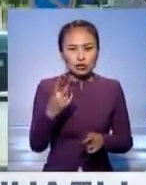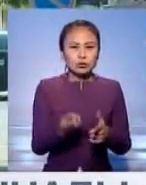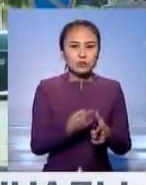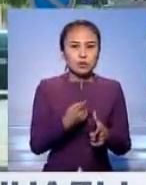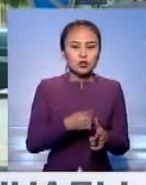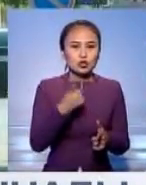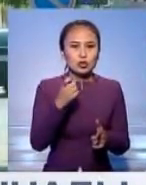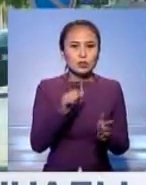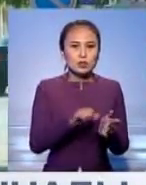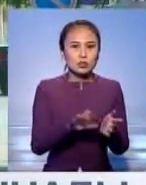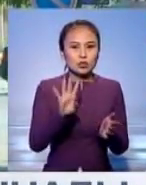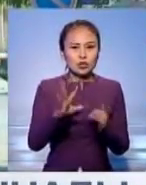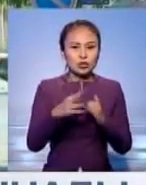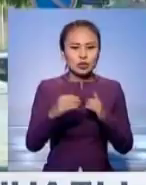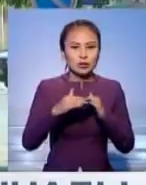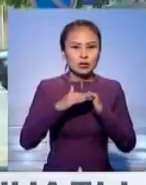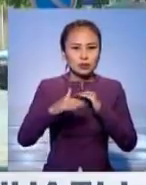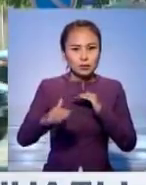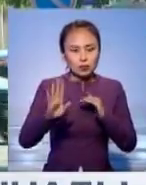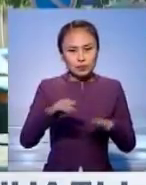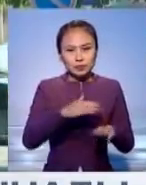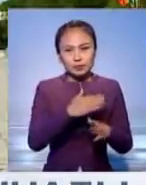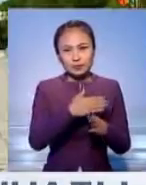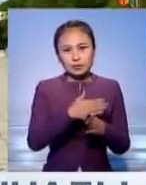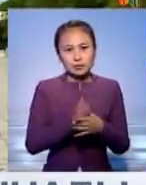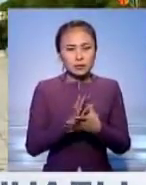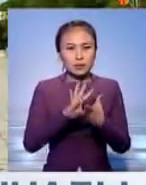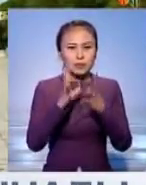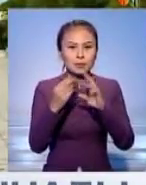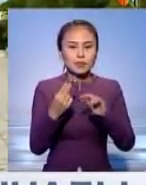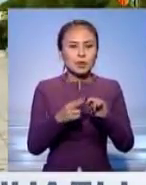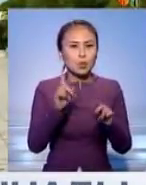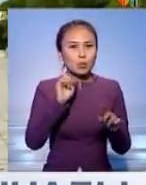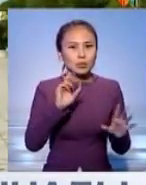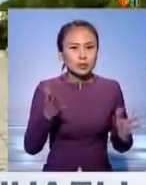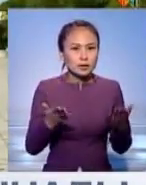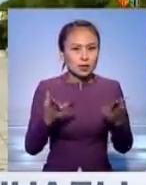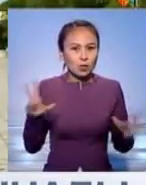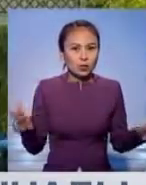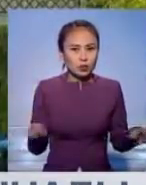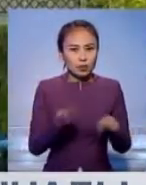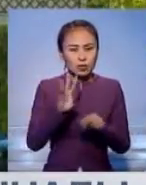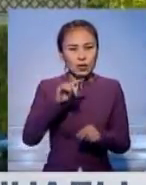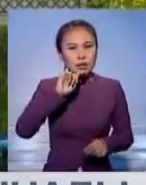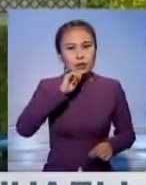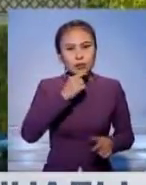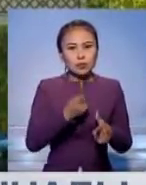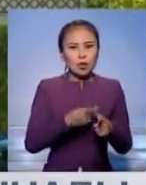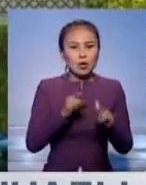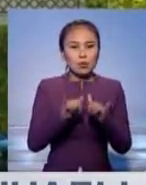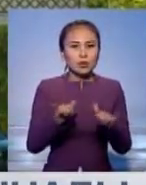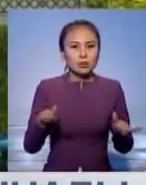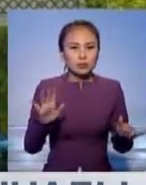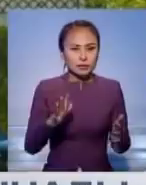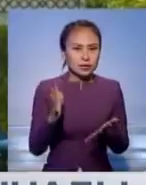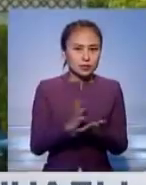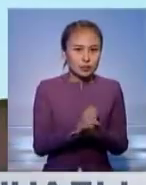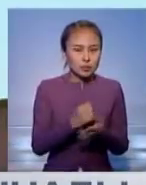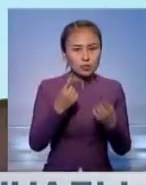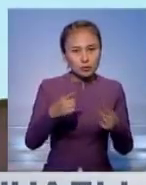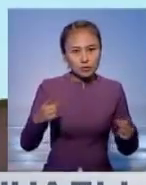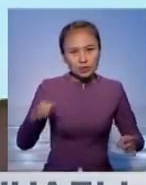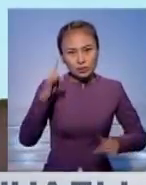кенті аумағынан 164 гектар жер телімі бөлінді. Жоба сәтті жүзеге асса, ең алдымен өңірдің экономикалық дамуына оң ықпалын